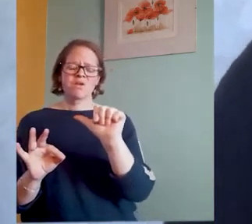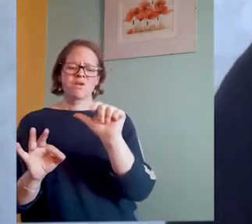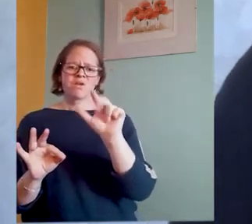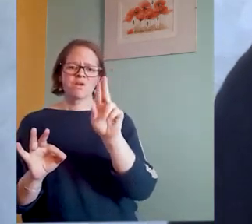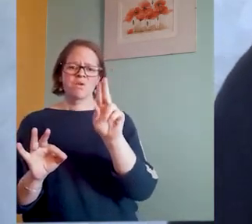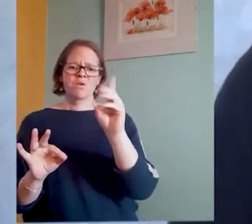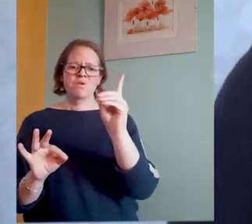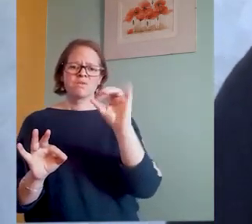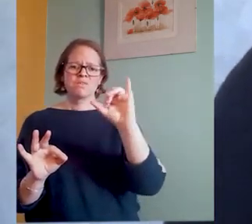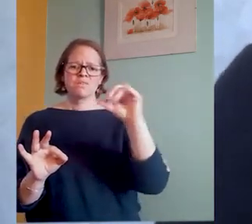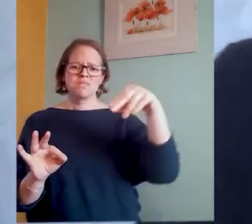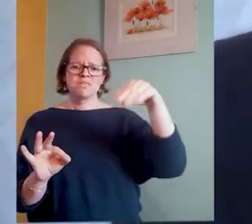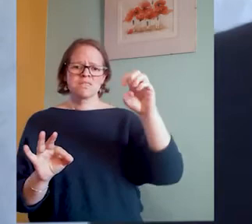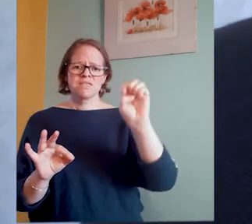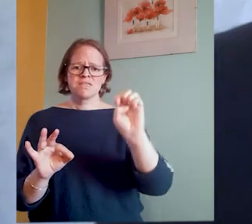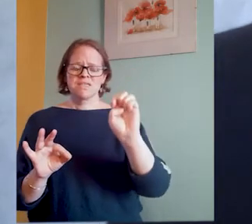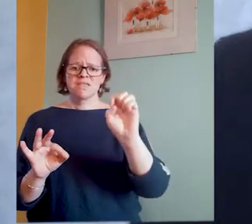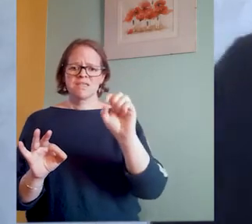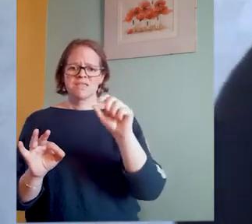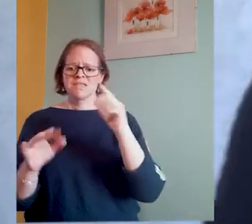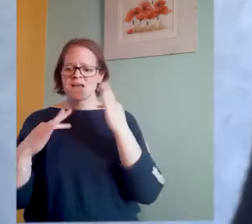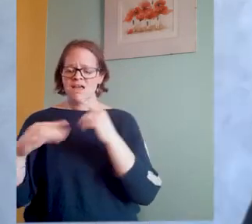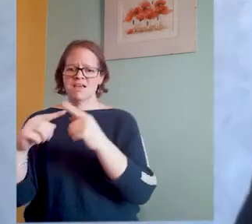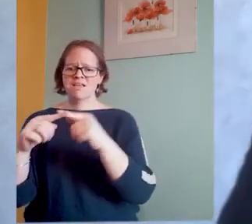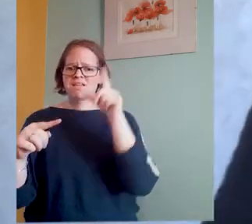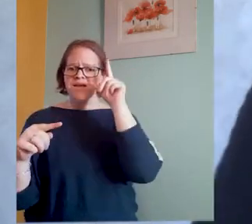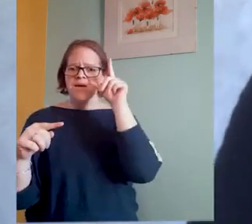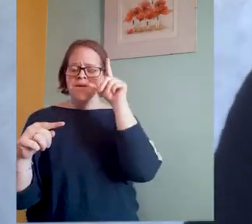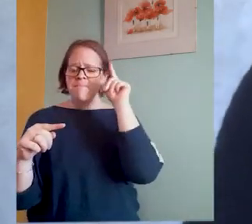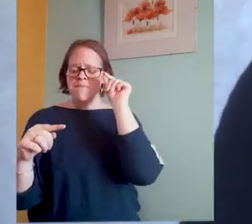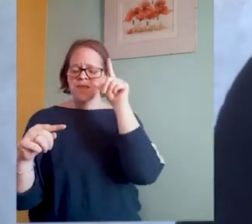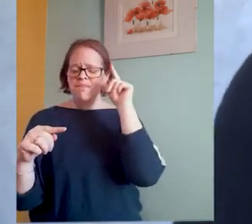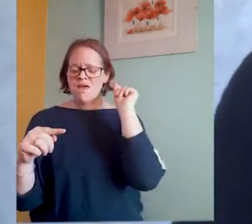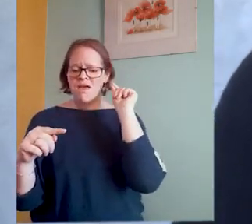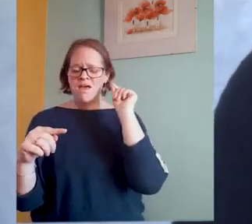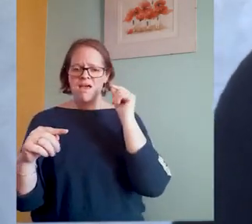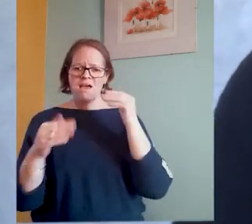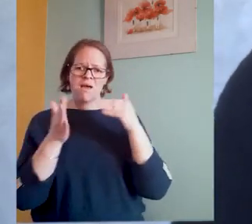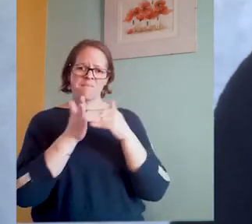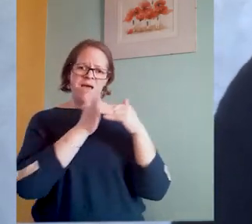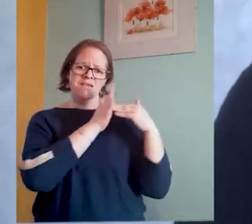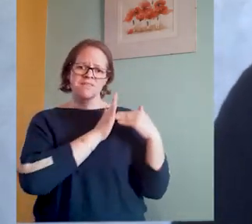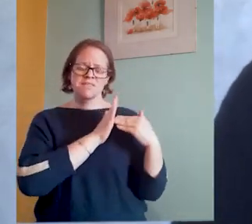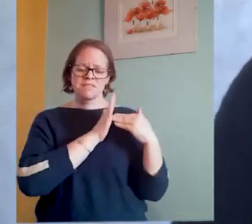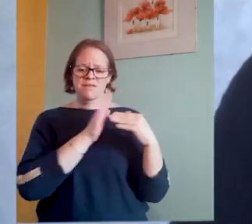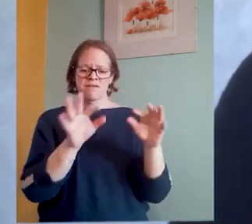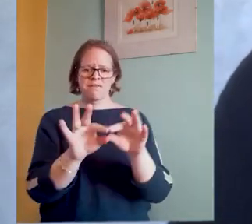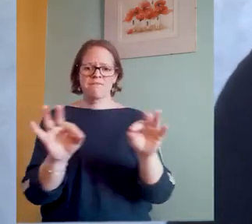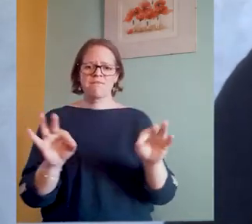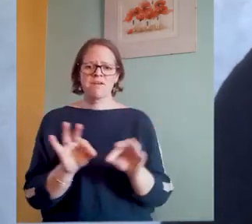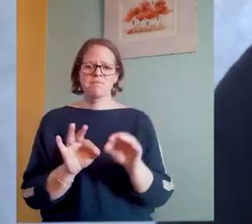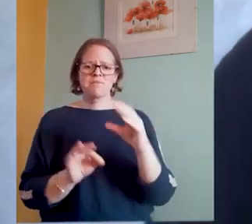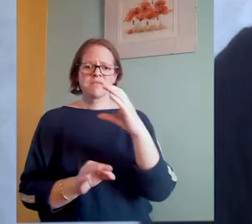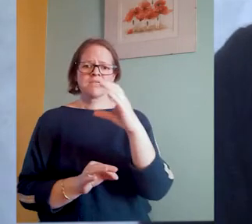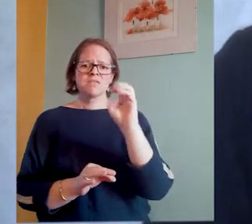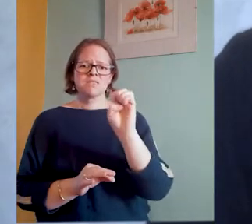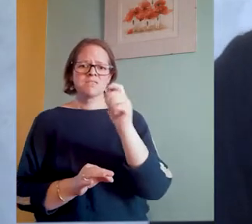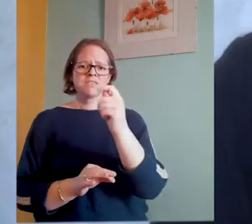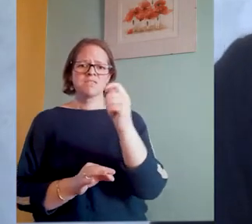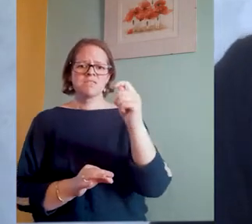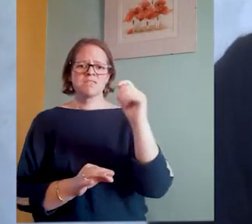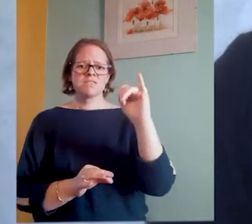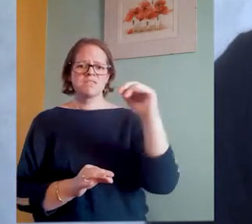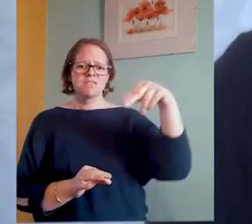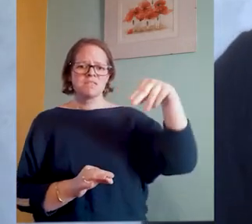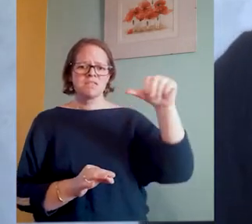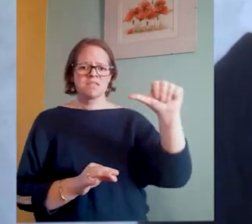de l'église de Manage qui est décédée mardi dernier. Nous pensons aussi à la famille de Chetina, qui est une fidèle de l'église